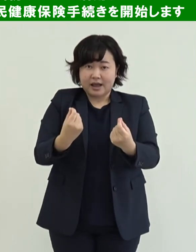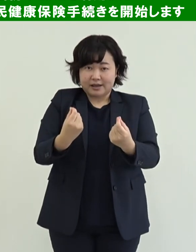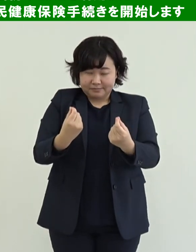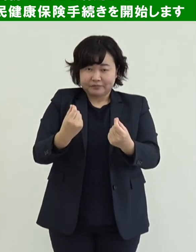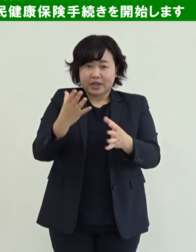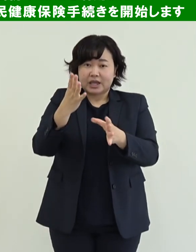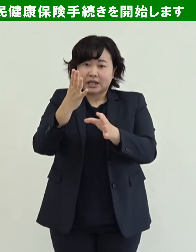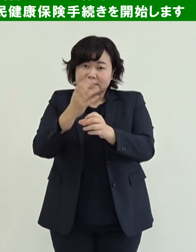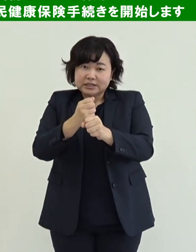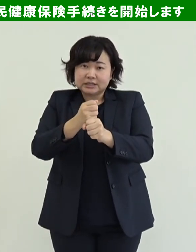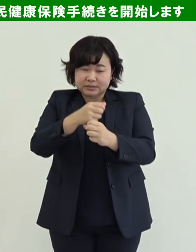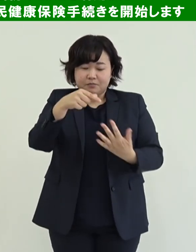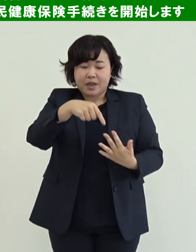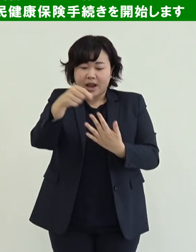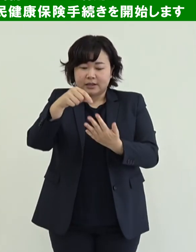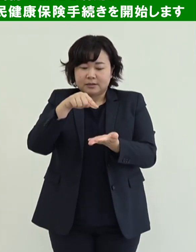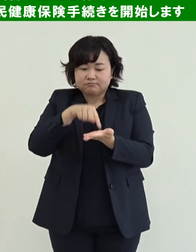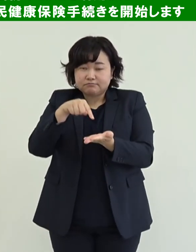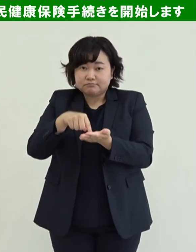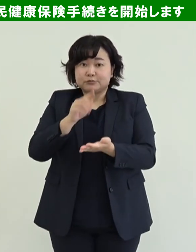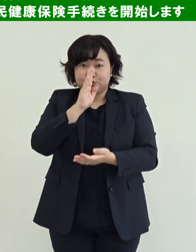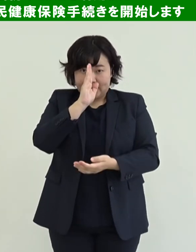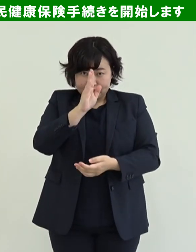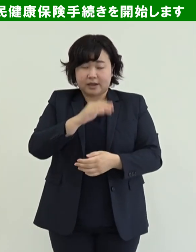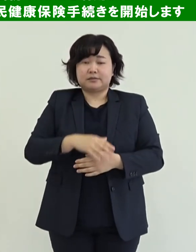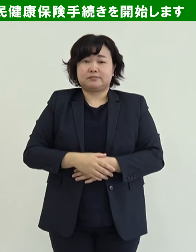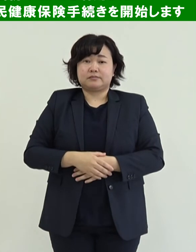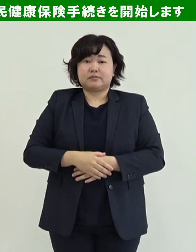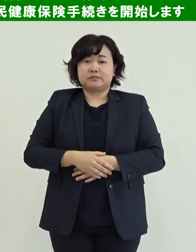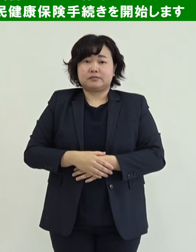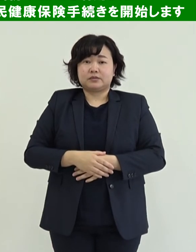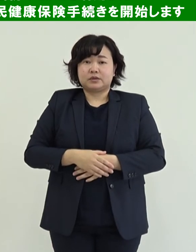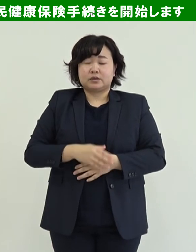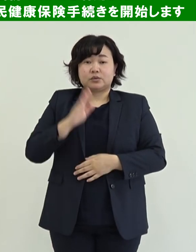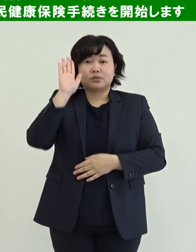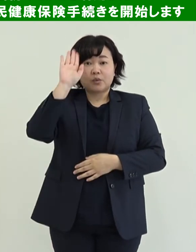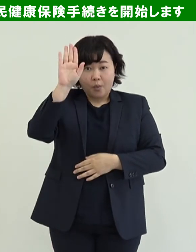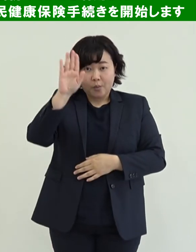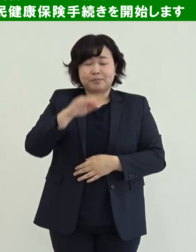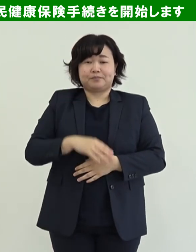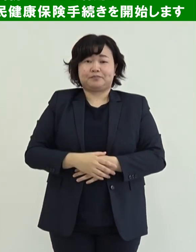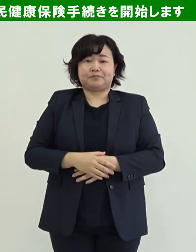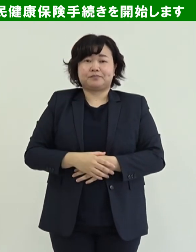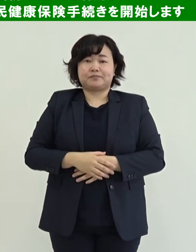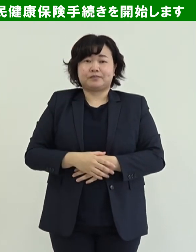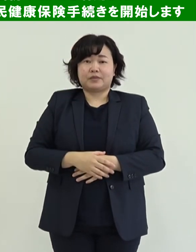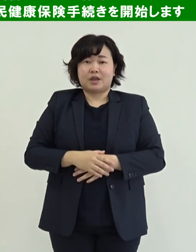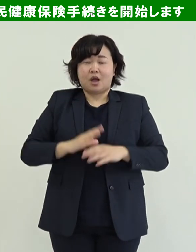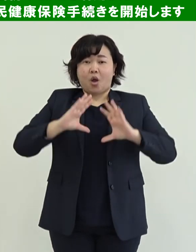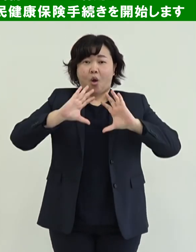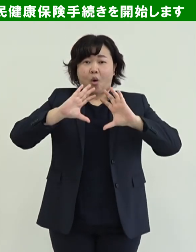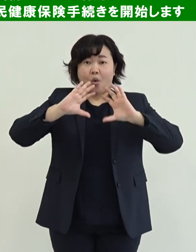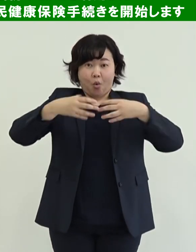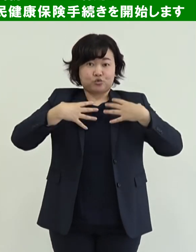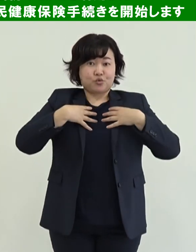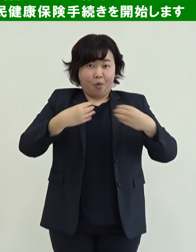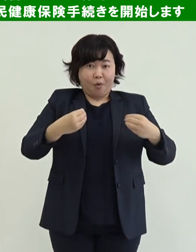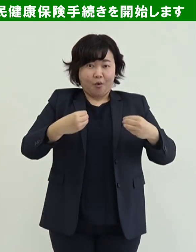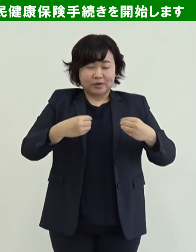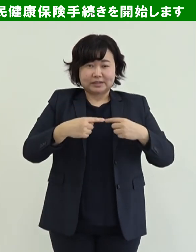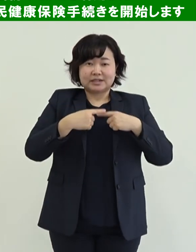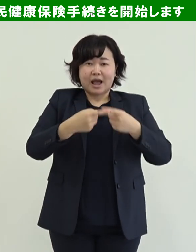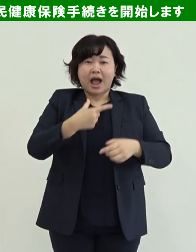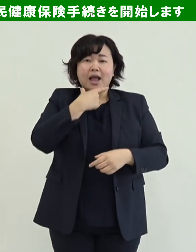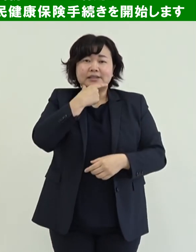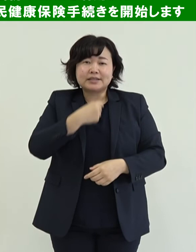を選択して入力をしていただきますその後パン今回国民健康保険にご加入されたい方のお名前と